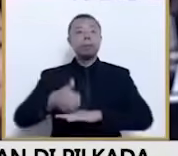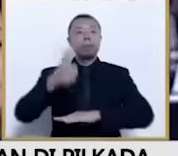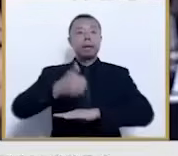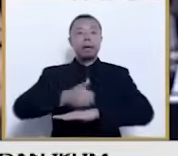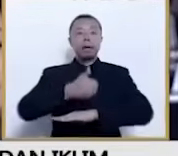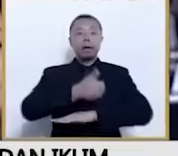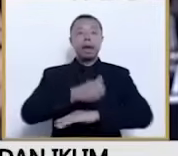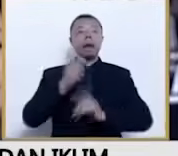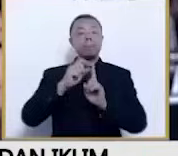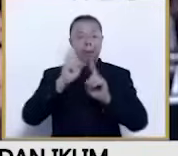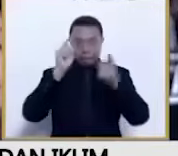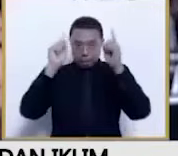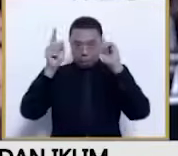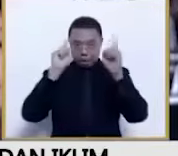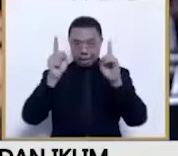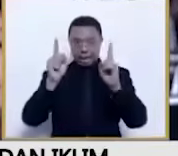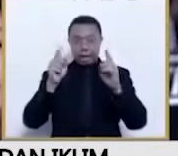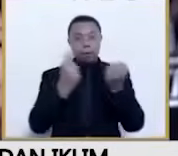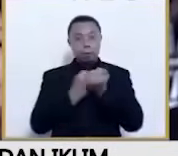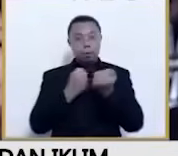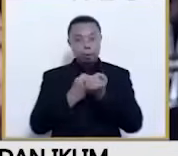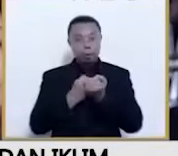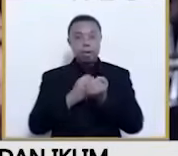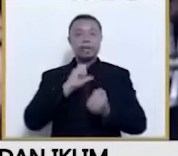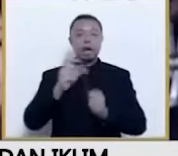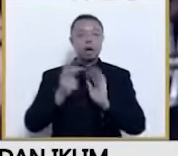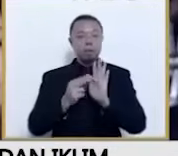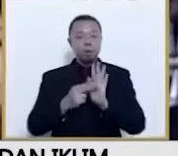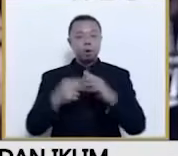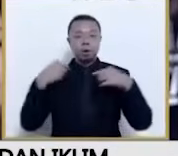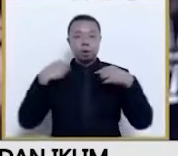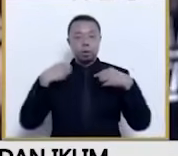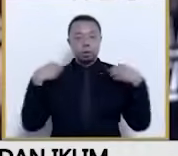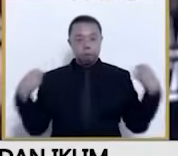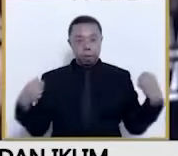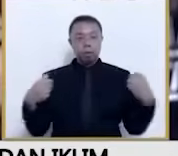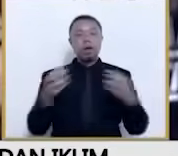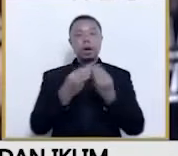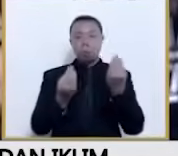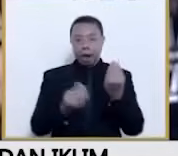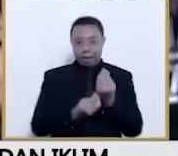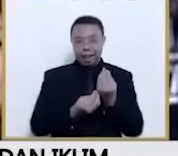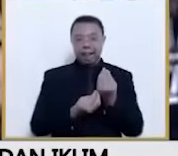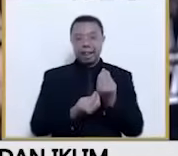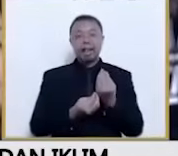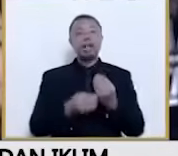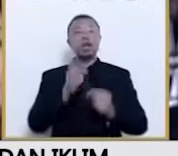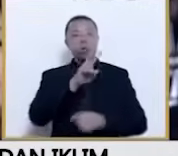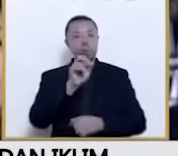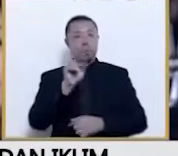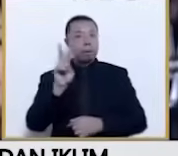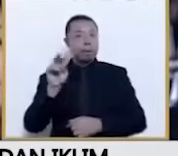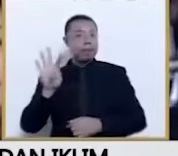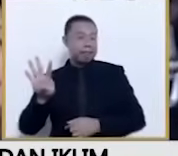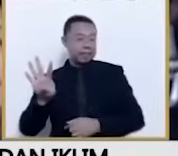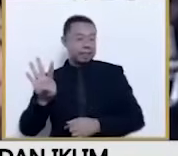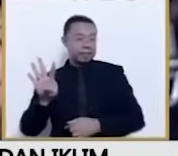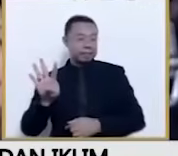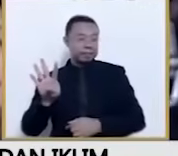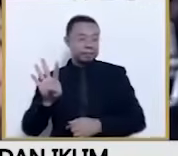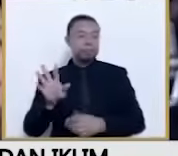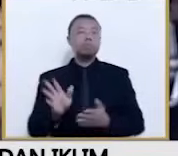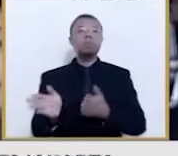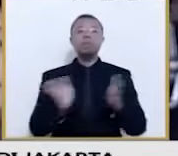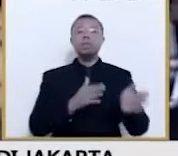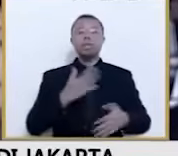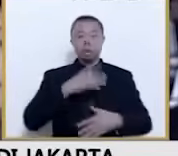pimpinan partai politik pengusul pasangan calon gubernur dan wakil gubernur DKI Jakarta tahun 2024. Yang